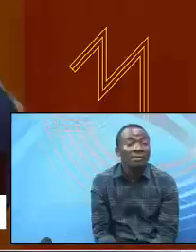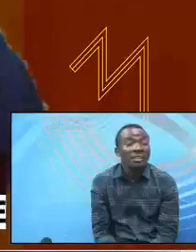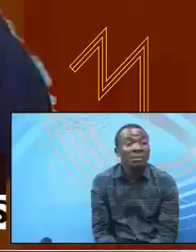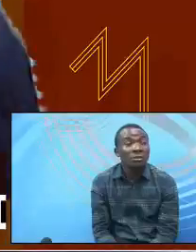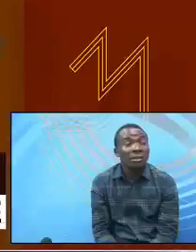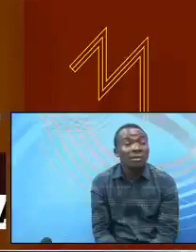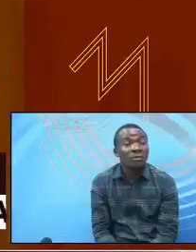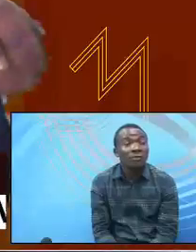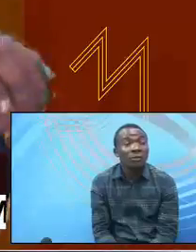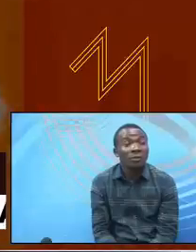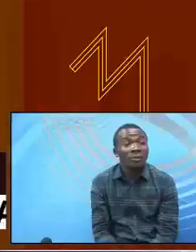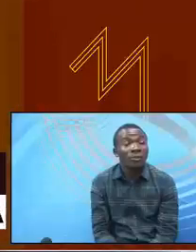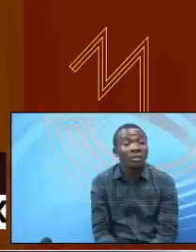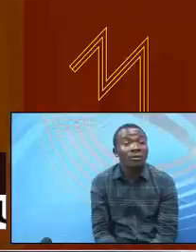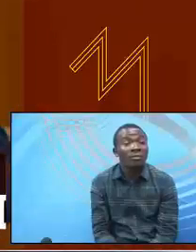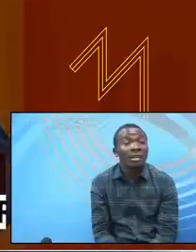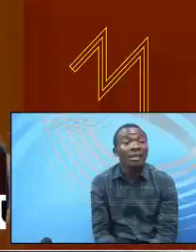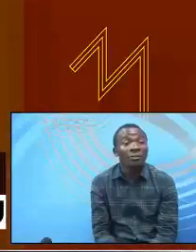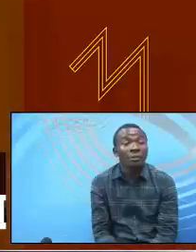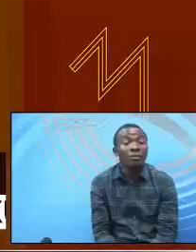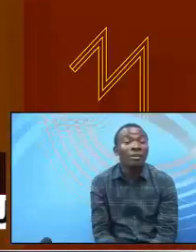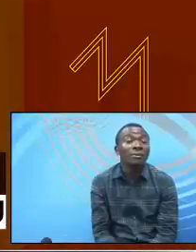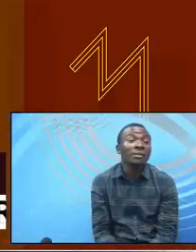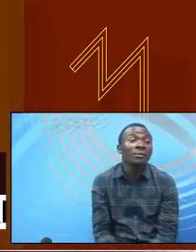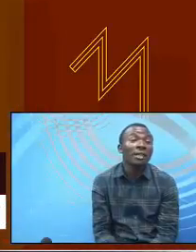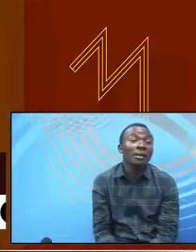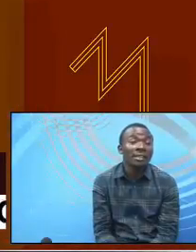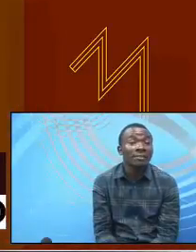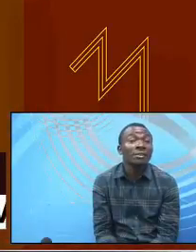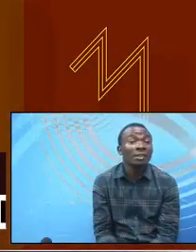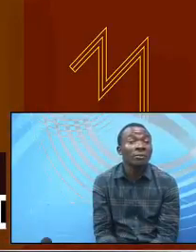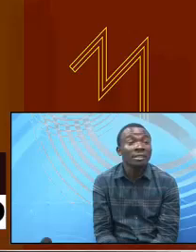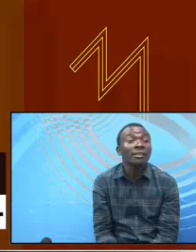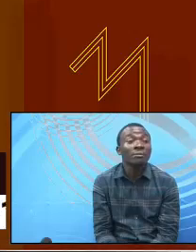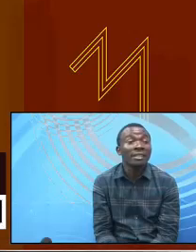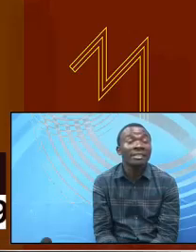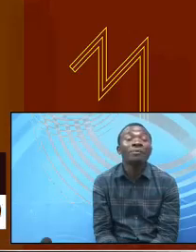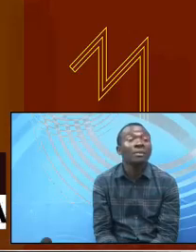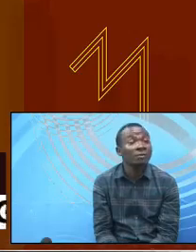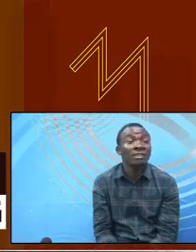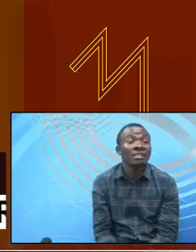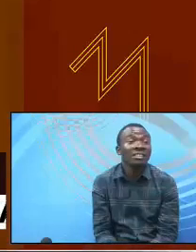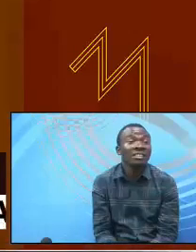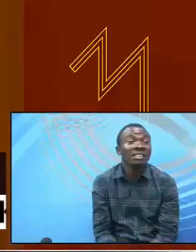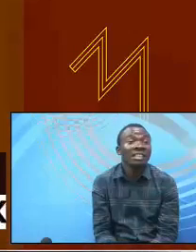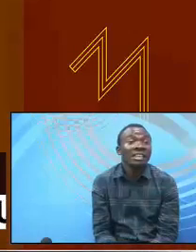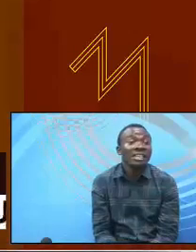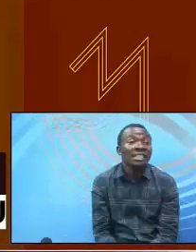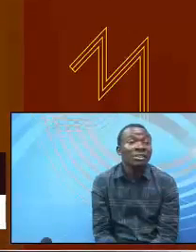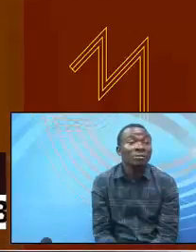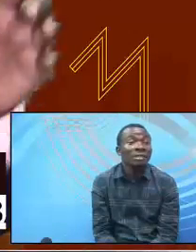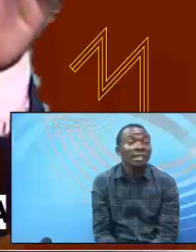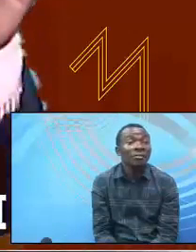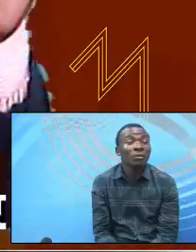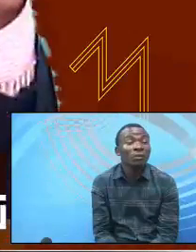biba byiza gusobanurira umuntu ufite umwuga wo kutumva no kutavuga agashobora kumva noneho serivisi gusaba ukayimuha neza byadufasha.